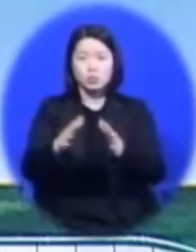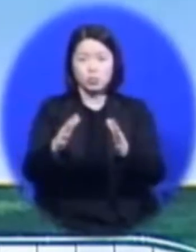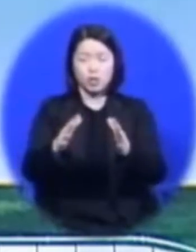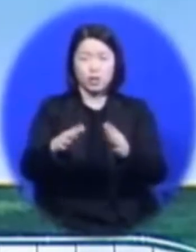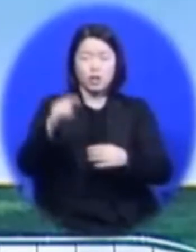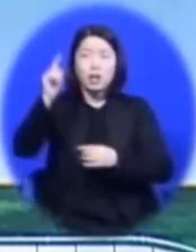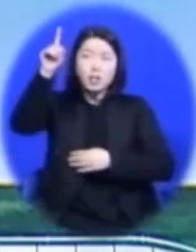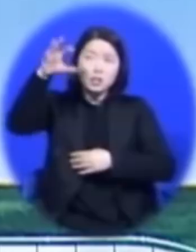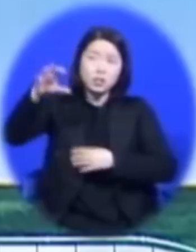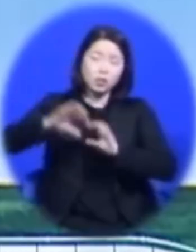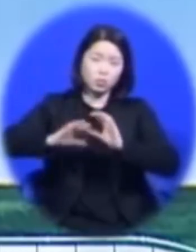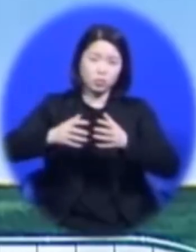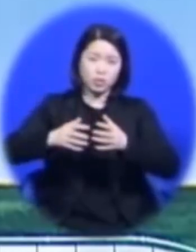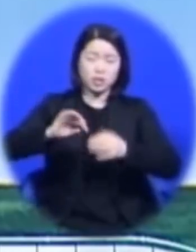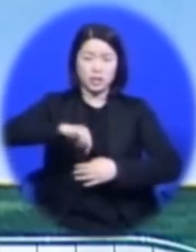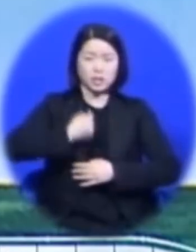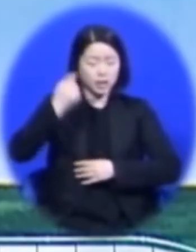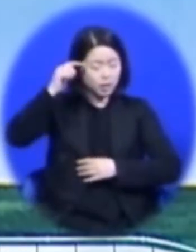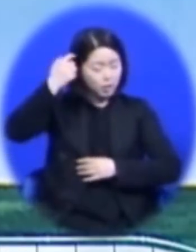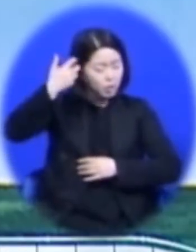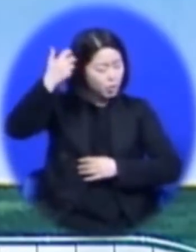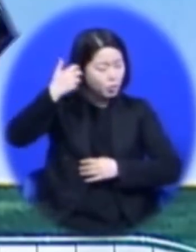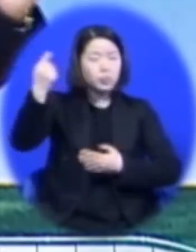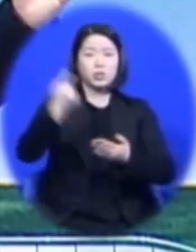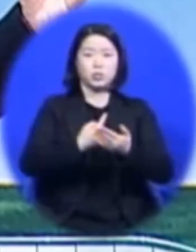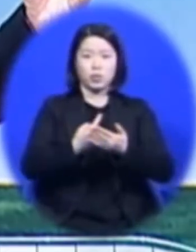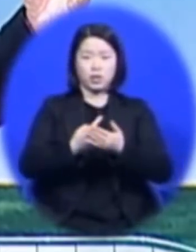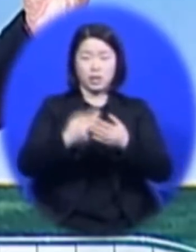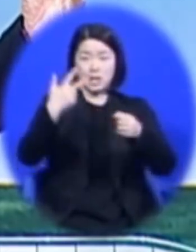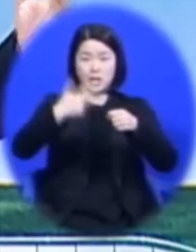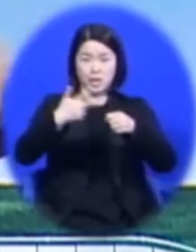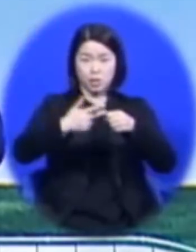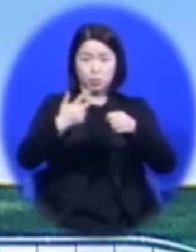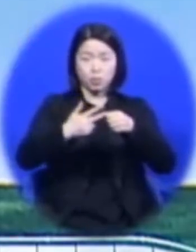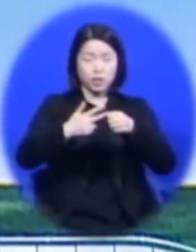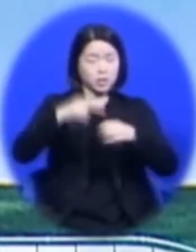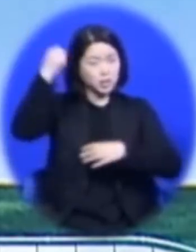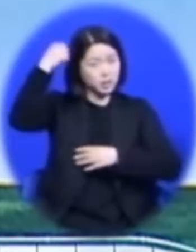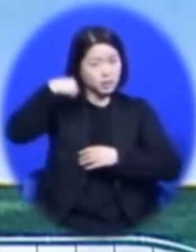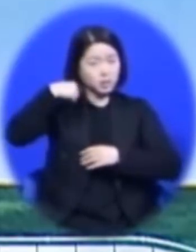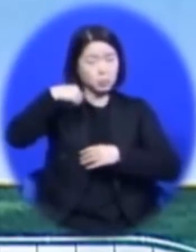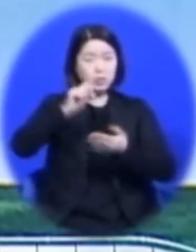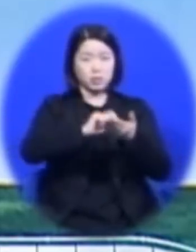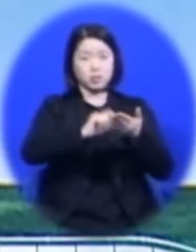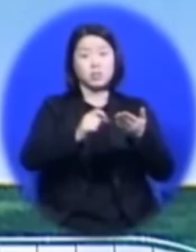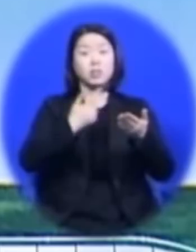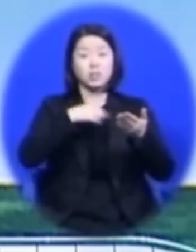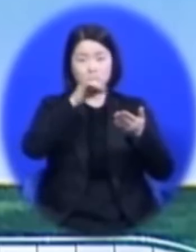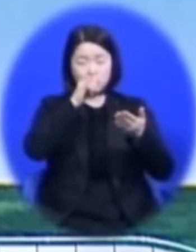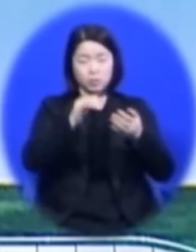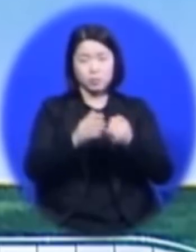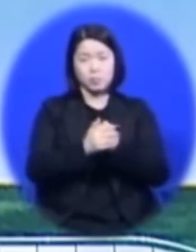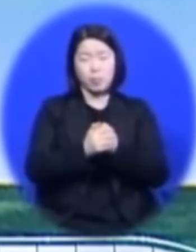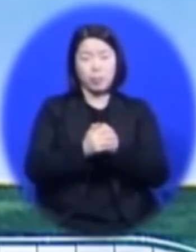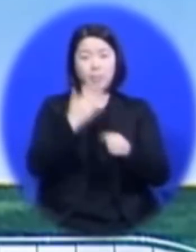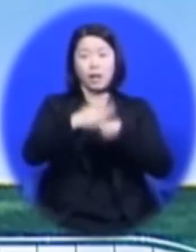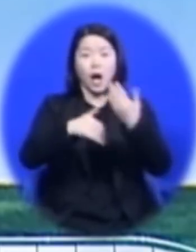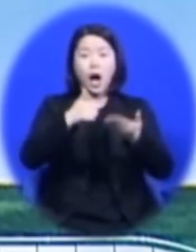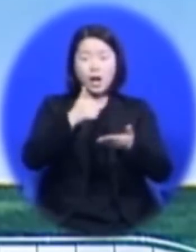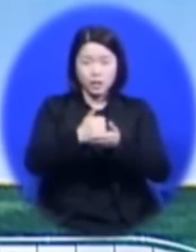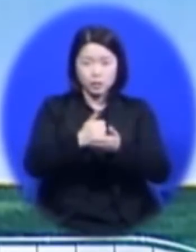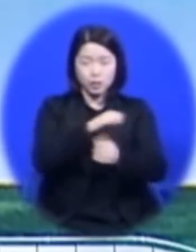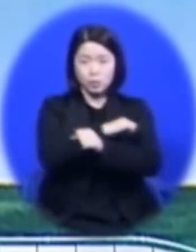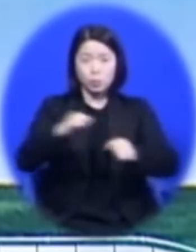천국의 자기 영혼의 들어요 7가지 느낌을 그 갔었어요 하나님께서